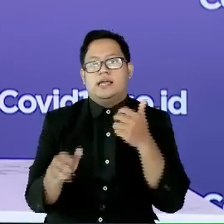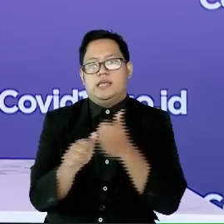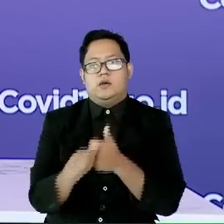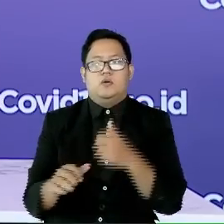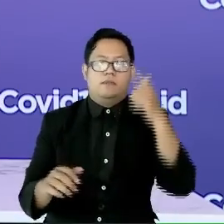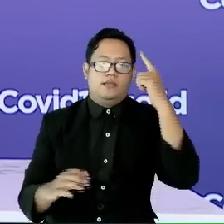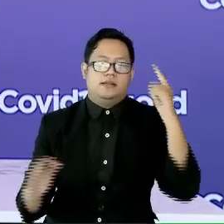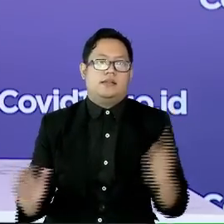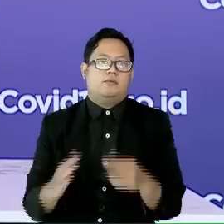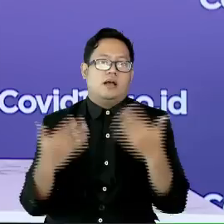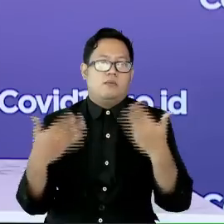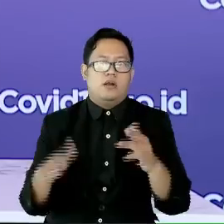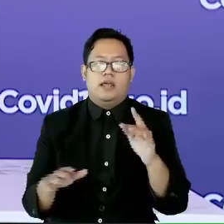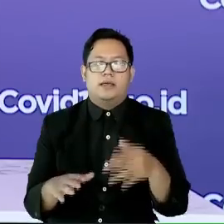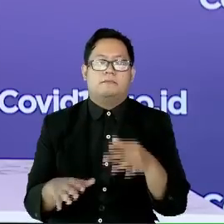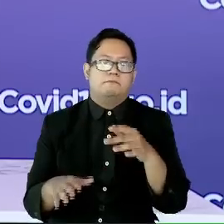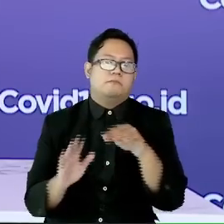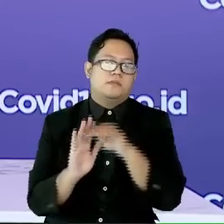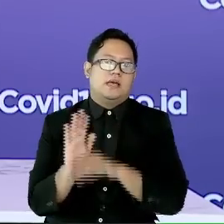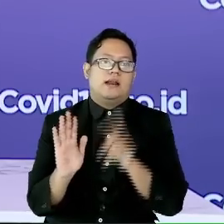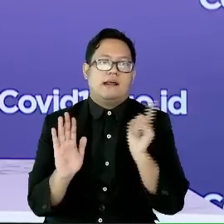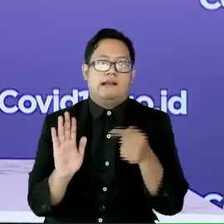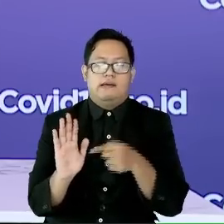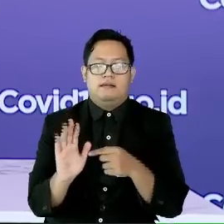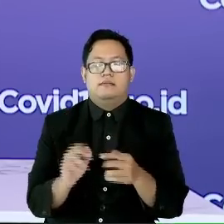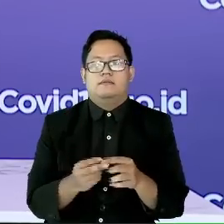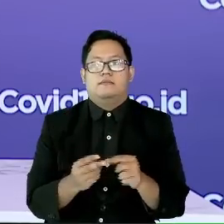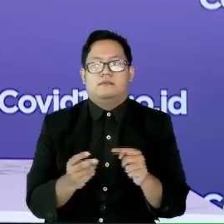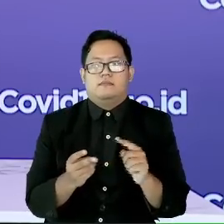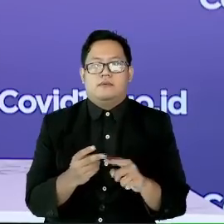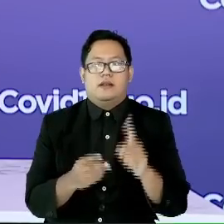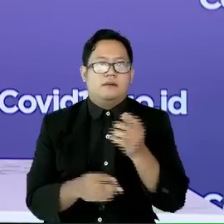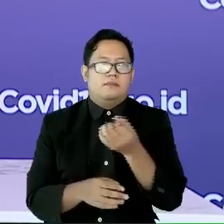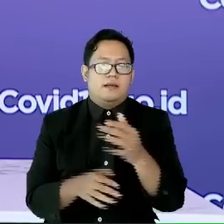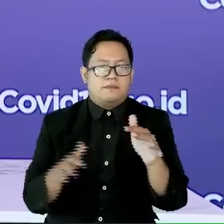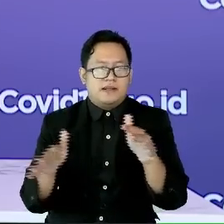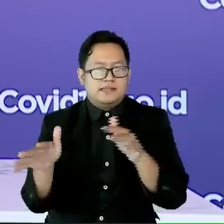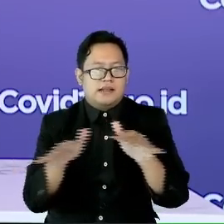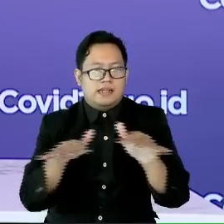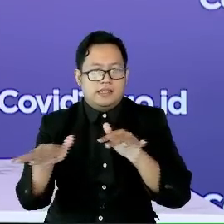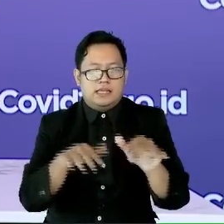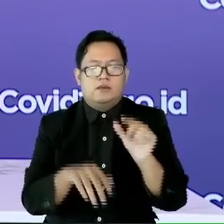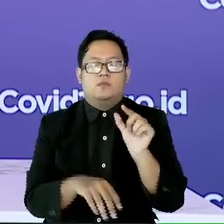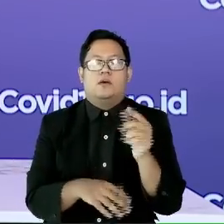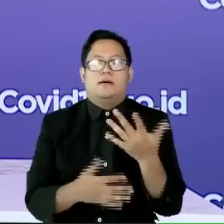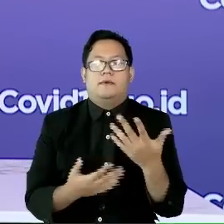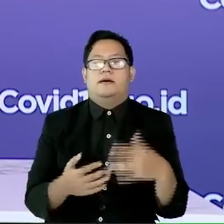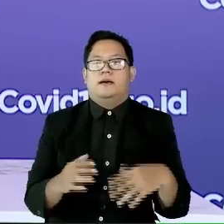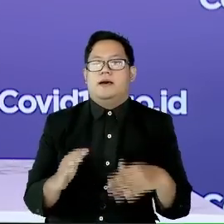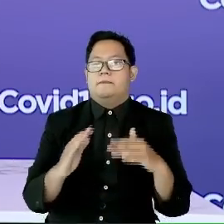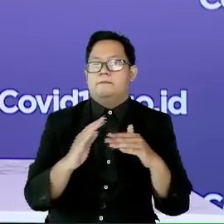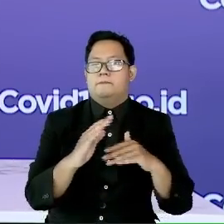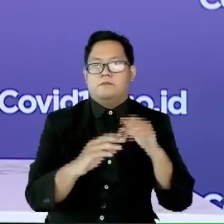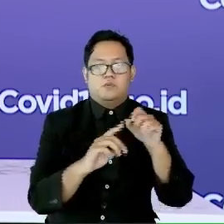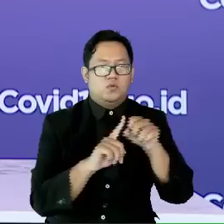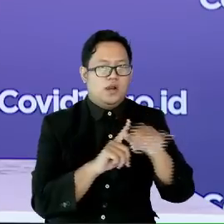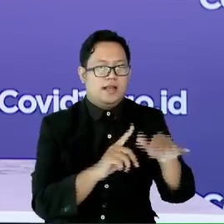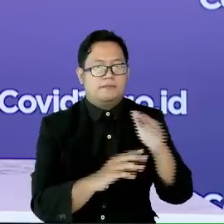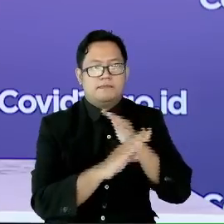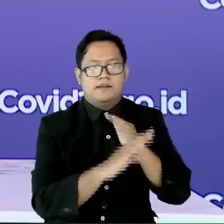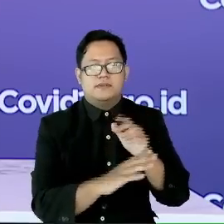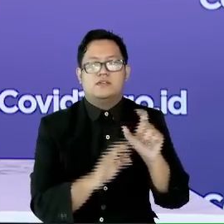muka. Beberapa strategi juga diterapkan untuk meminimalisir celah penularan, misalnya terkait